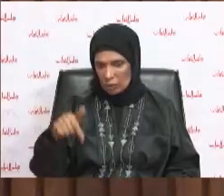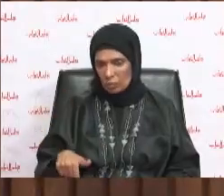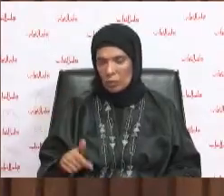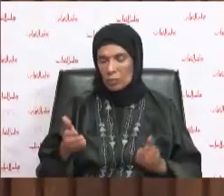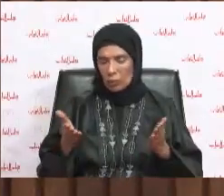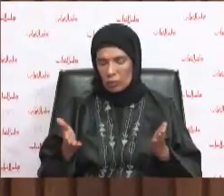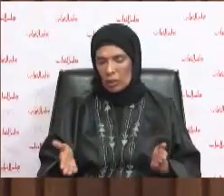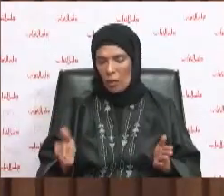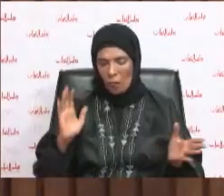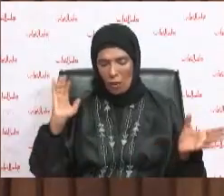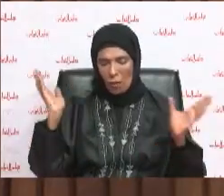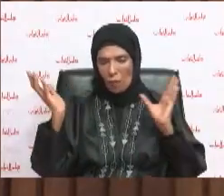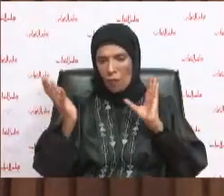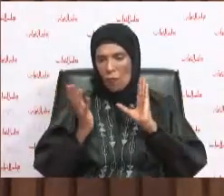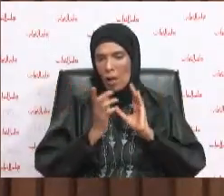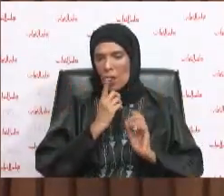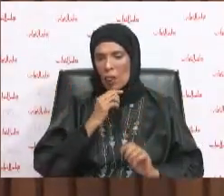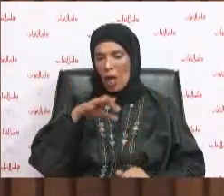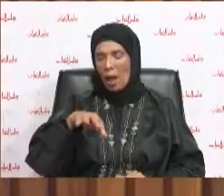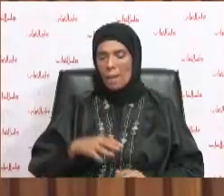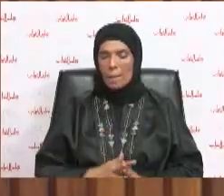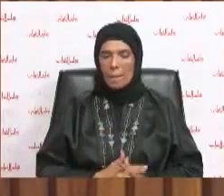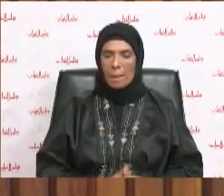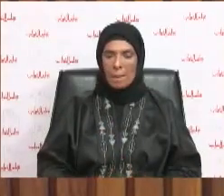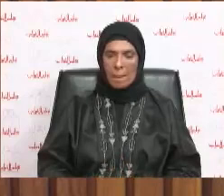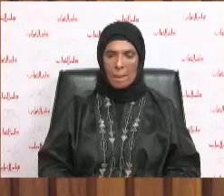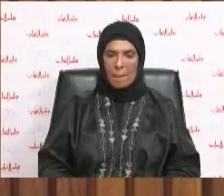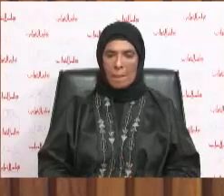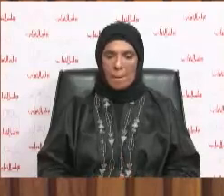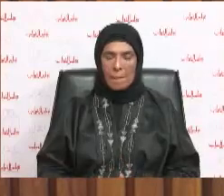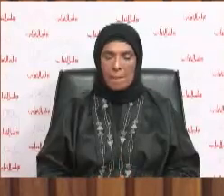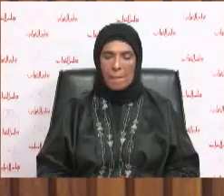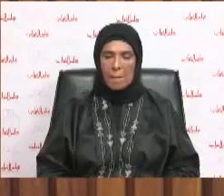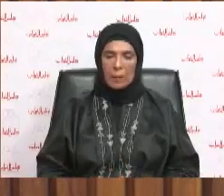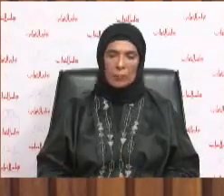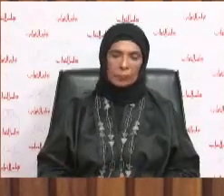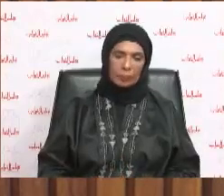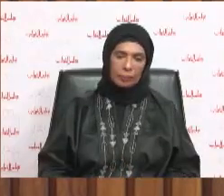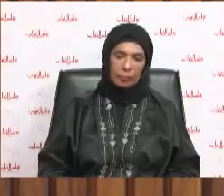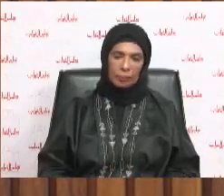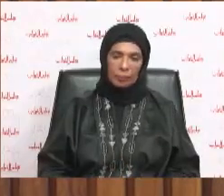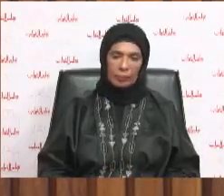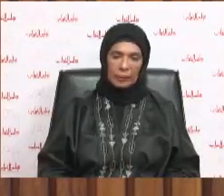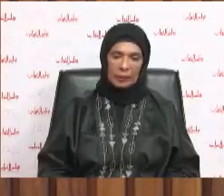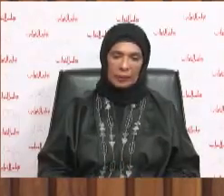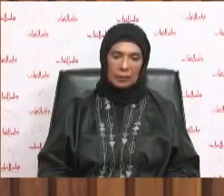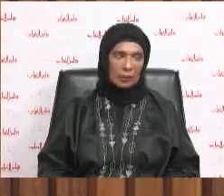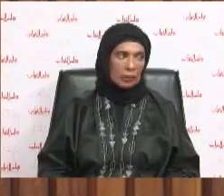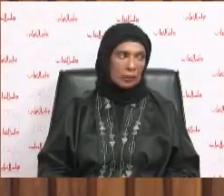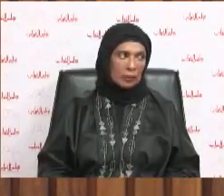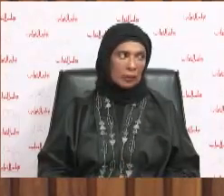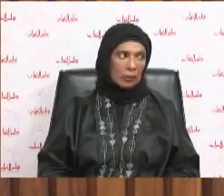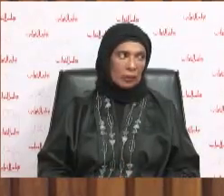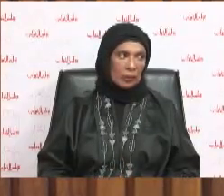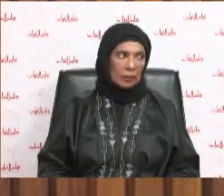المريخ، لأن هم المواطن هو الأول. شكرا سعادة النائب، لأن هذه الاتفاقية ضرورية لتشغيل المطار والاقتصاد والأمور